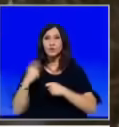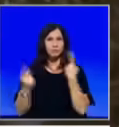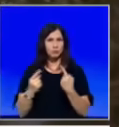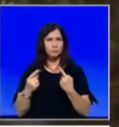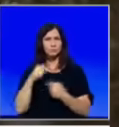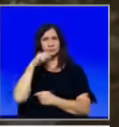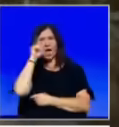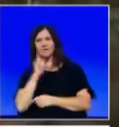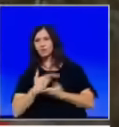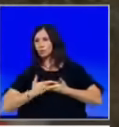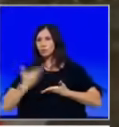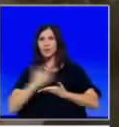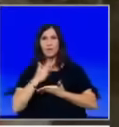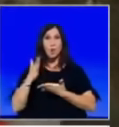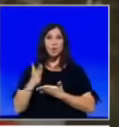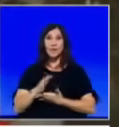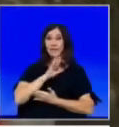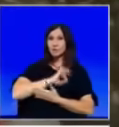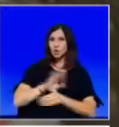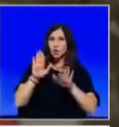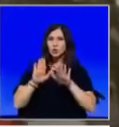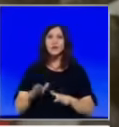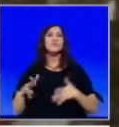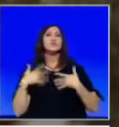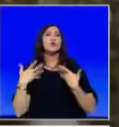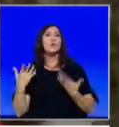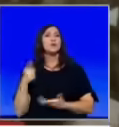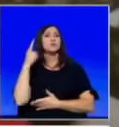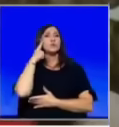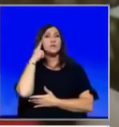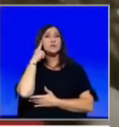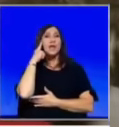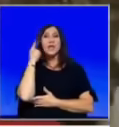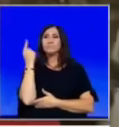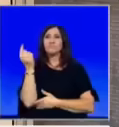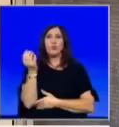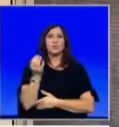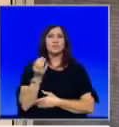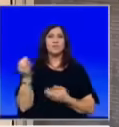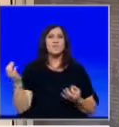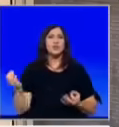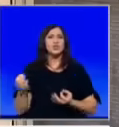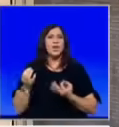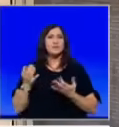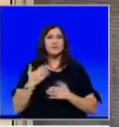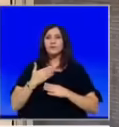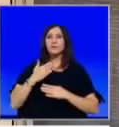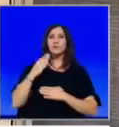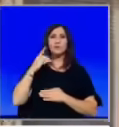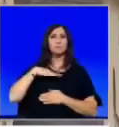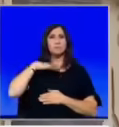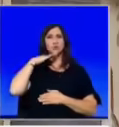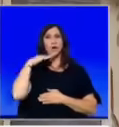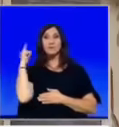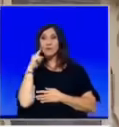А най-важното послание на «Последният печели» остава желанието за знание и усъвършенстване. Винаги да научаваме всеки